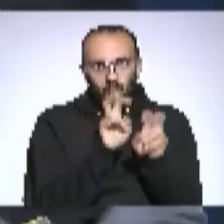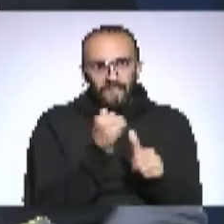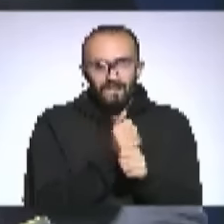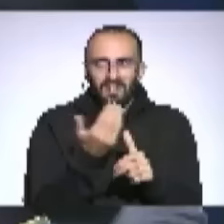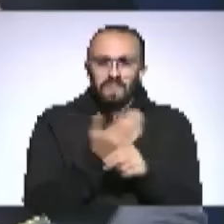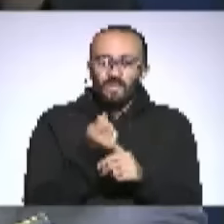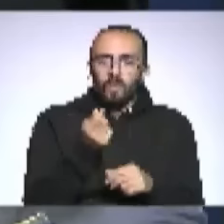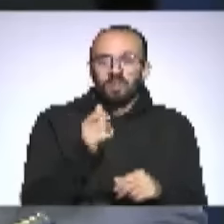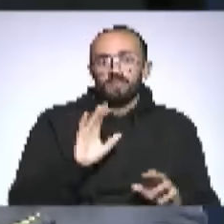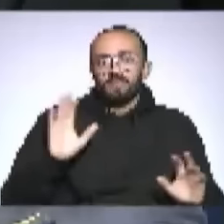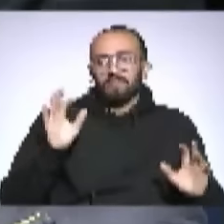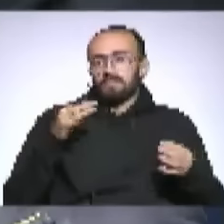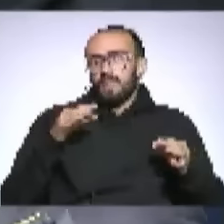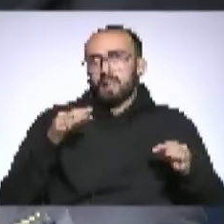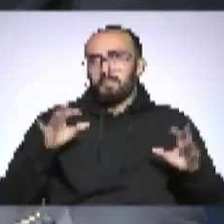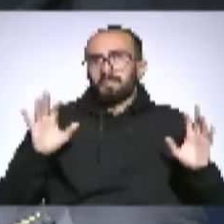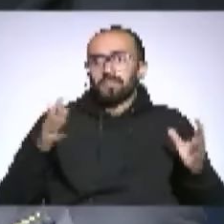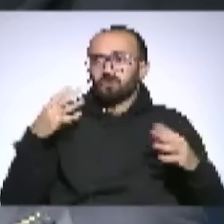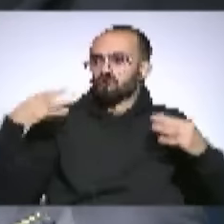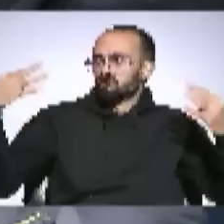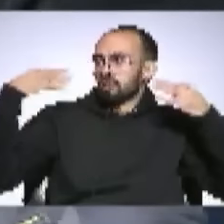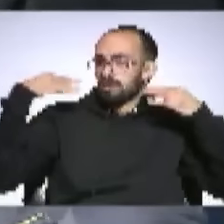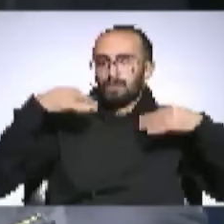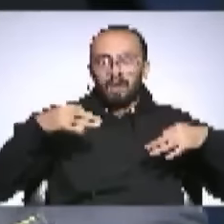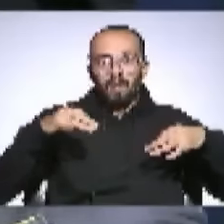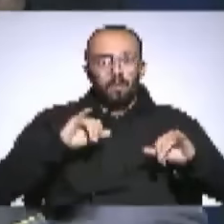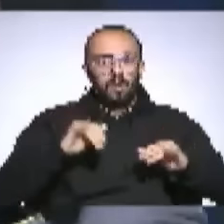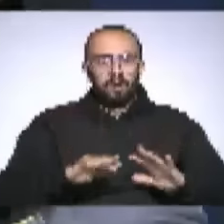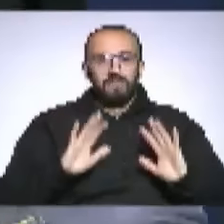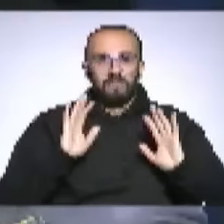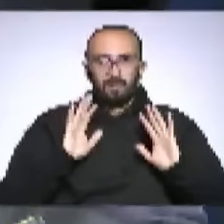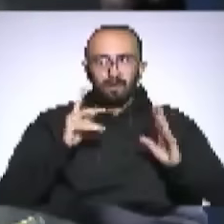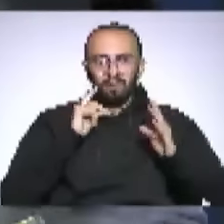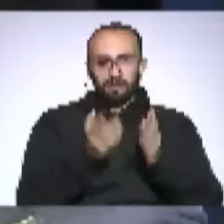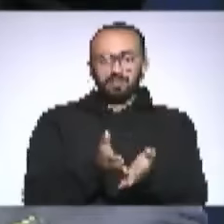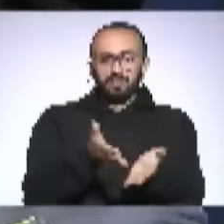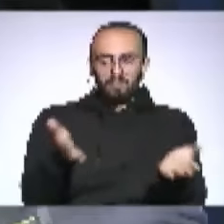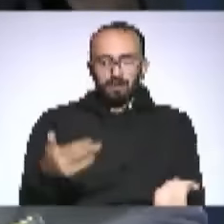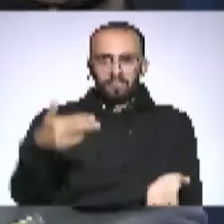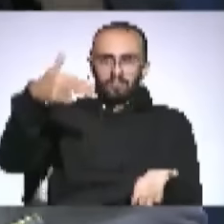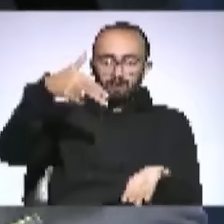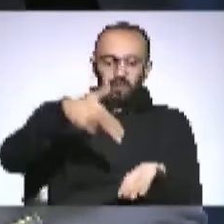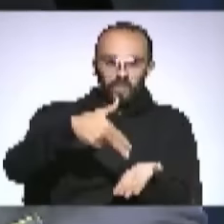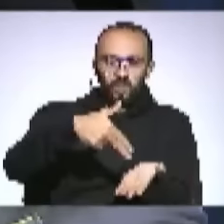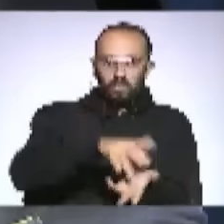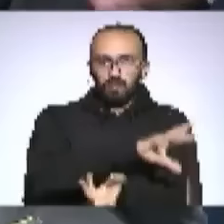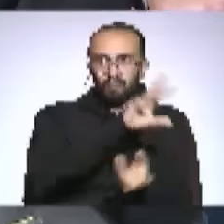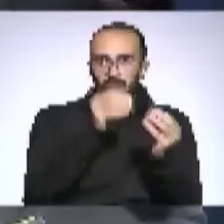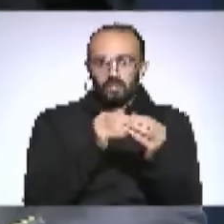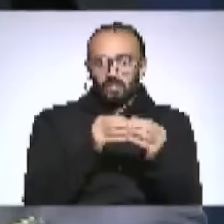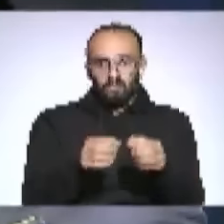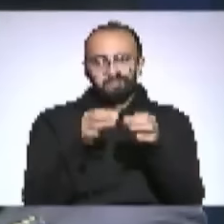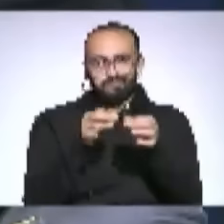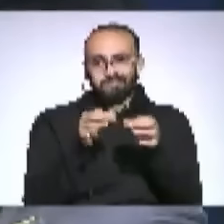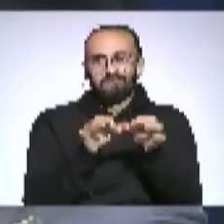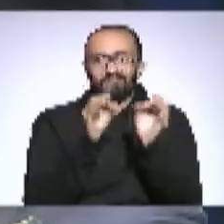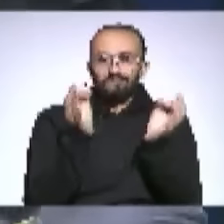عاوز تحافظ على الشكل قدام المجتمع انه ادي الشبكه ونصوره وحجمها